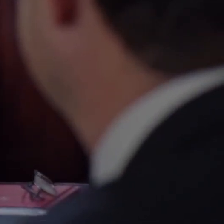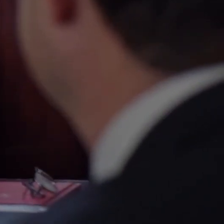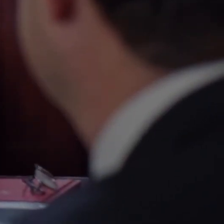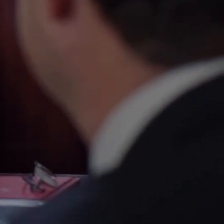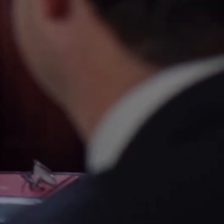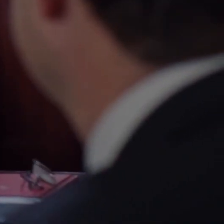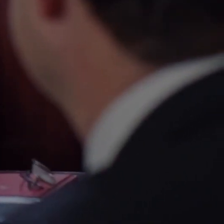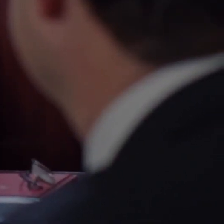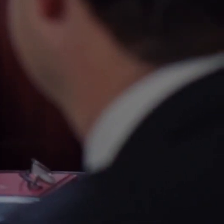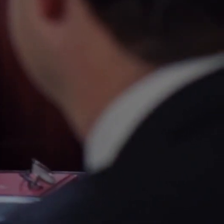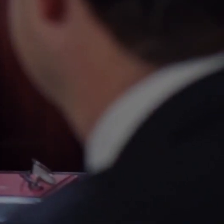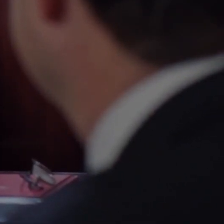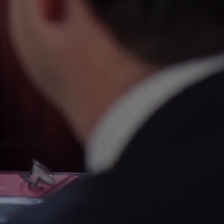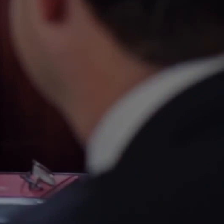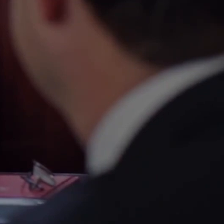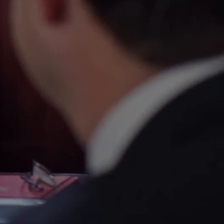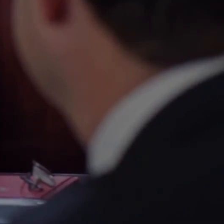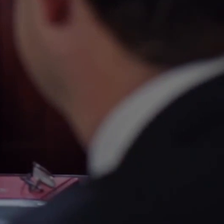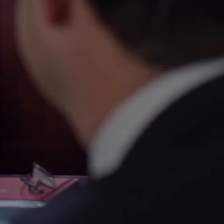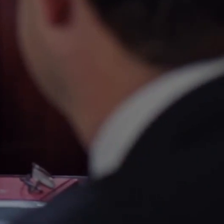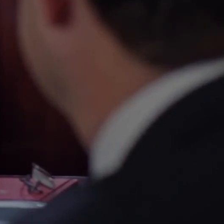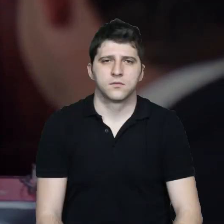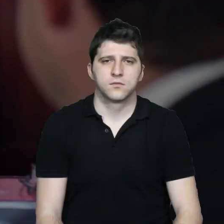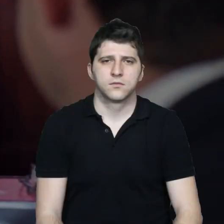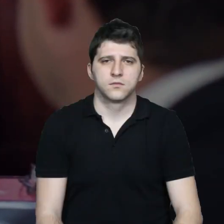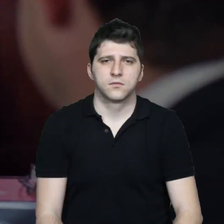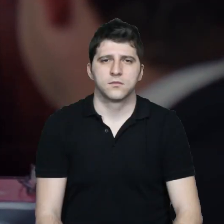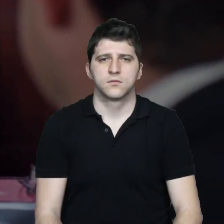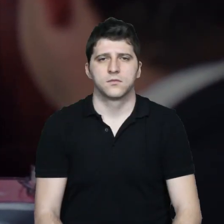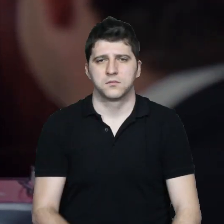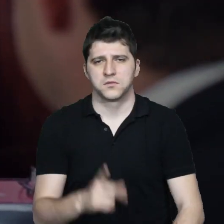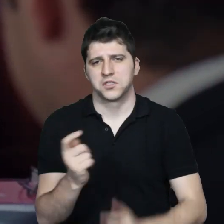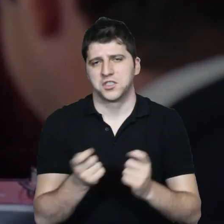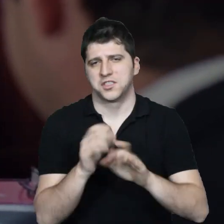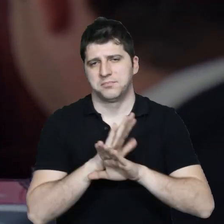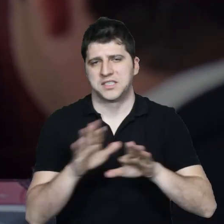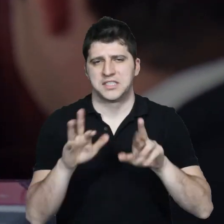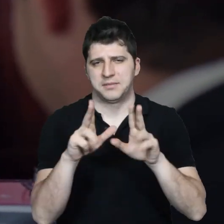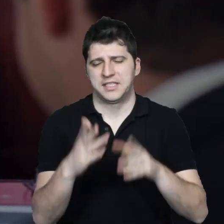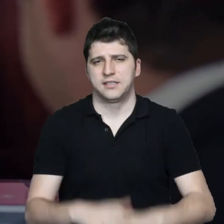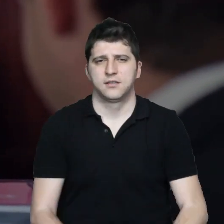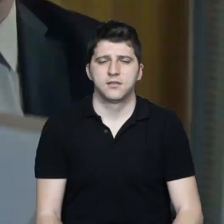Gözlerini avukata çevirerek arkasına yaslandı. O zaman işi bitiriyoruz.